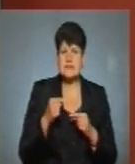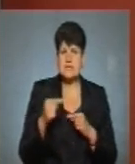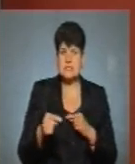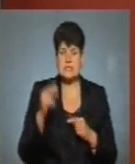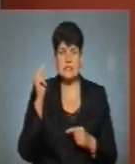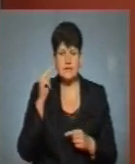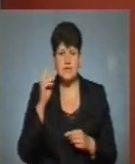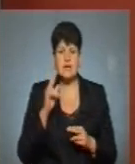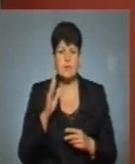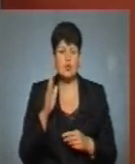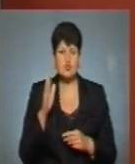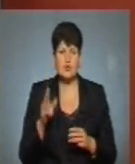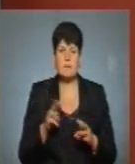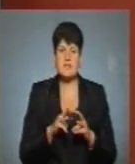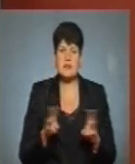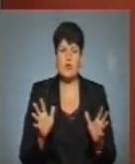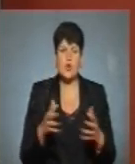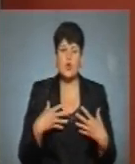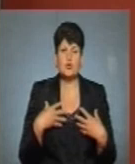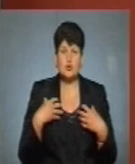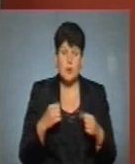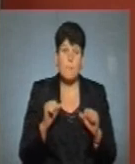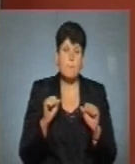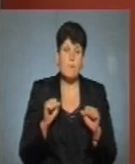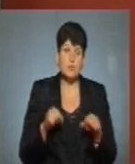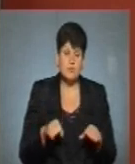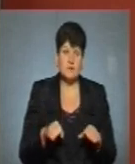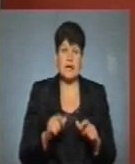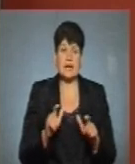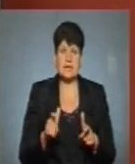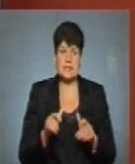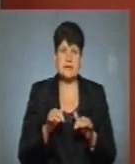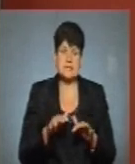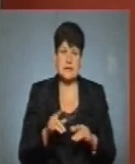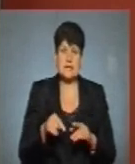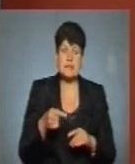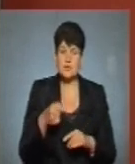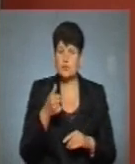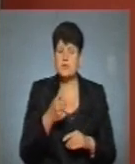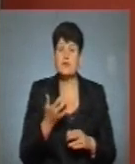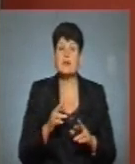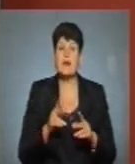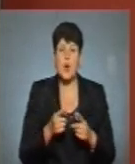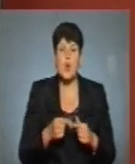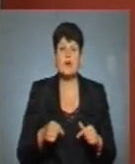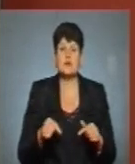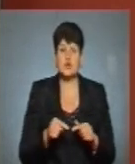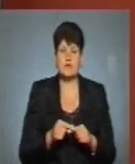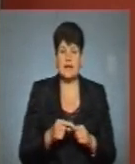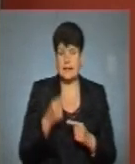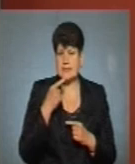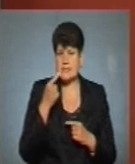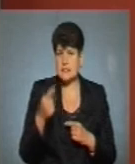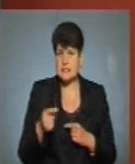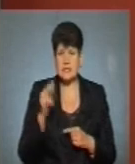Як прогнозує Міністерство охорони здоров'я, йому вірні карантинні заходи і наступного року? Загалом, як організоване дистанційне навчання